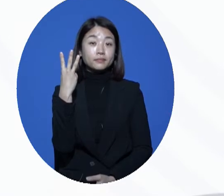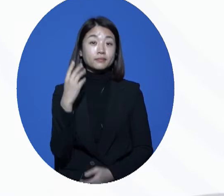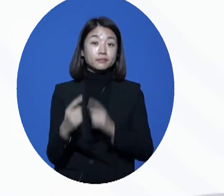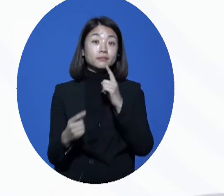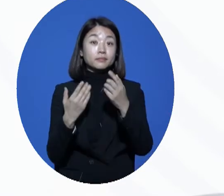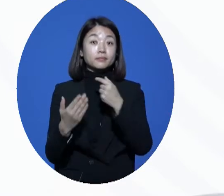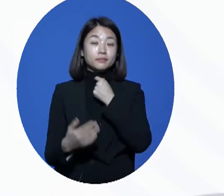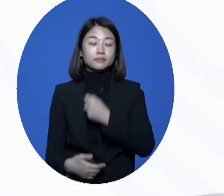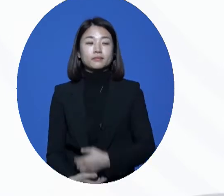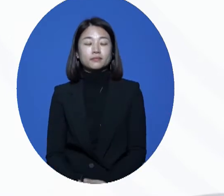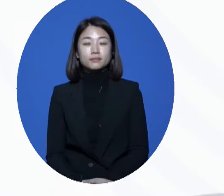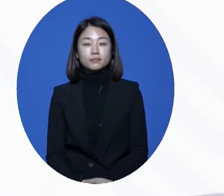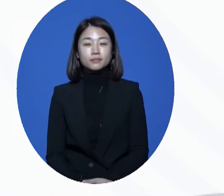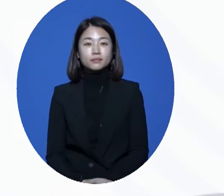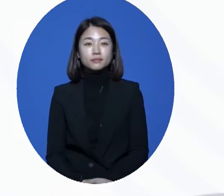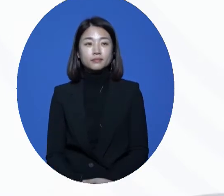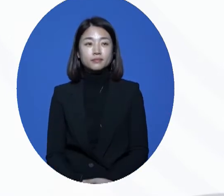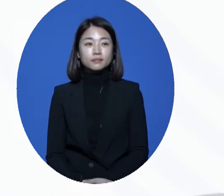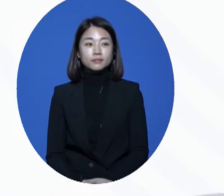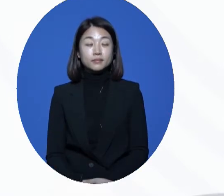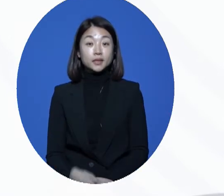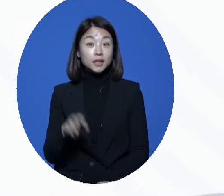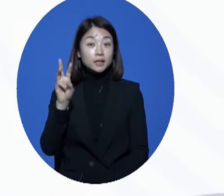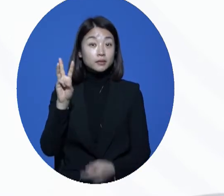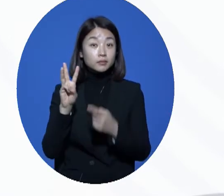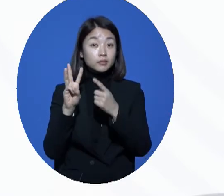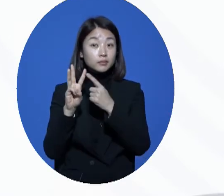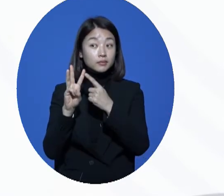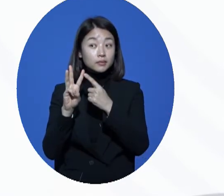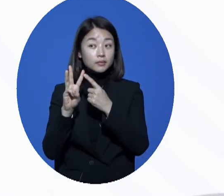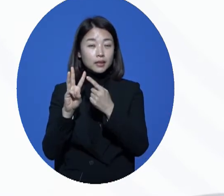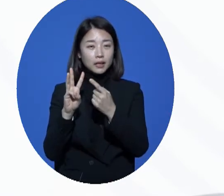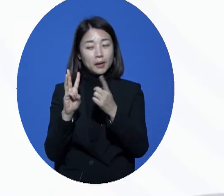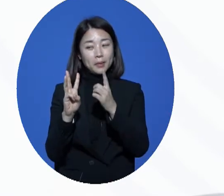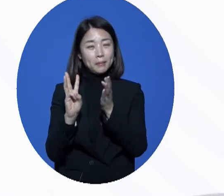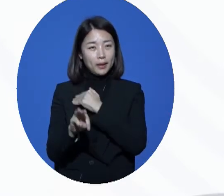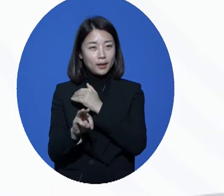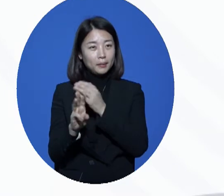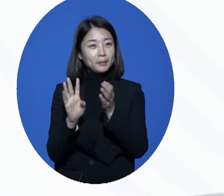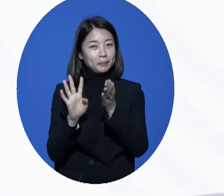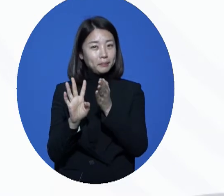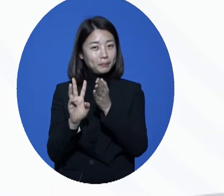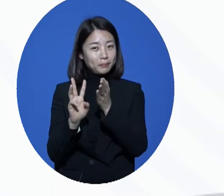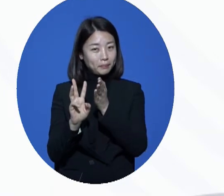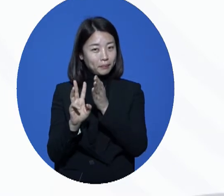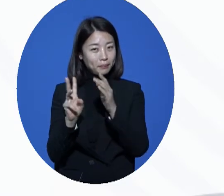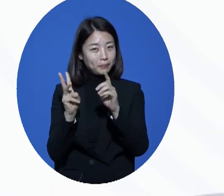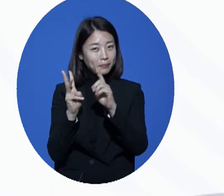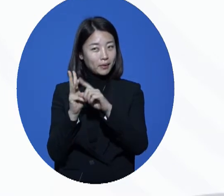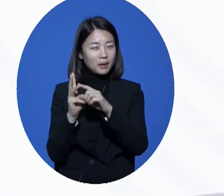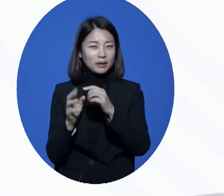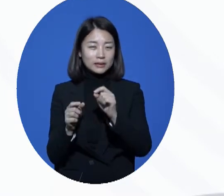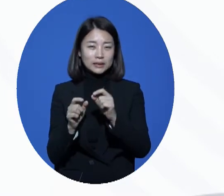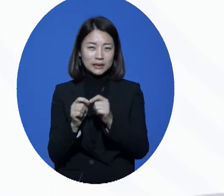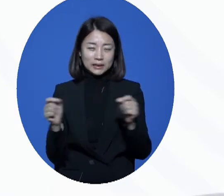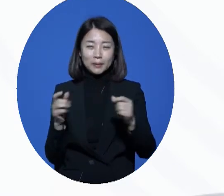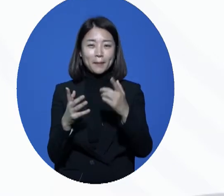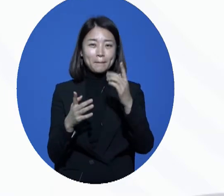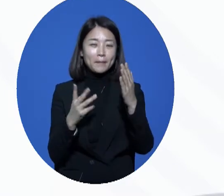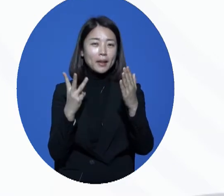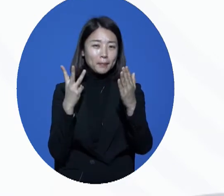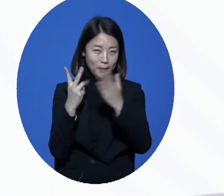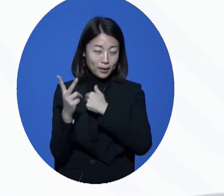드리고 싶었는데요. 그 중에 하나는 진행을 하지 못할 것 같습니다. 그래서 자료로 대체해야 될 것 같습니다. 제가